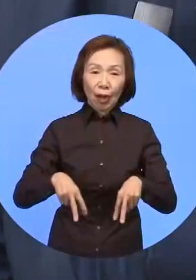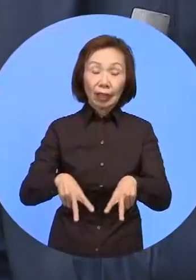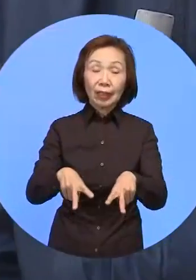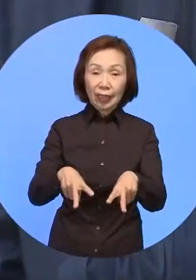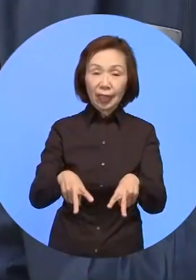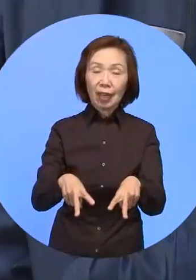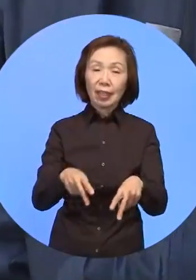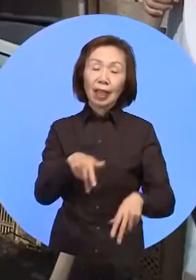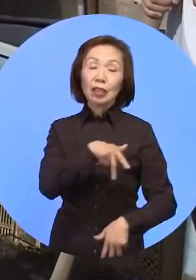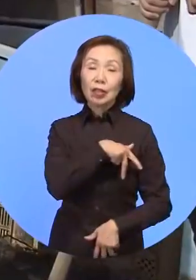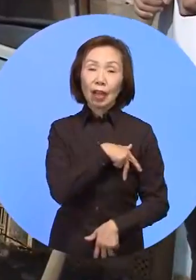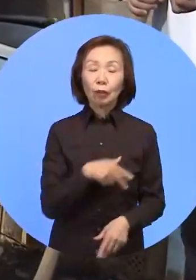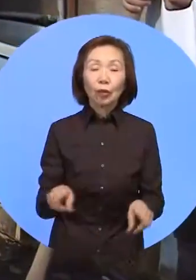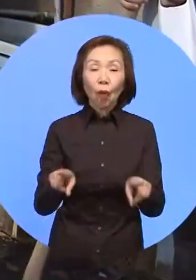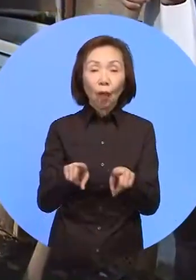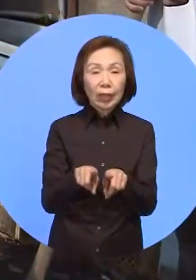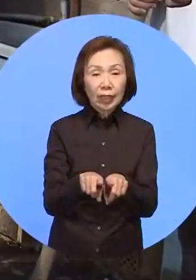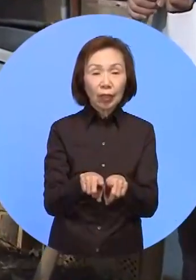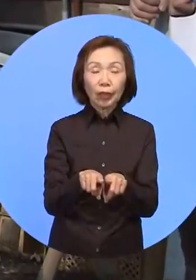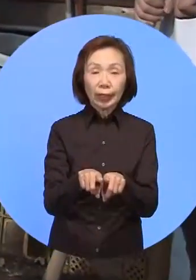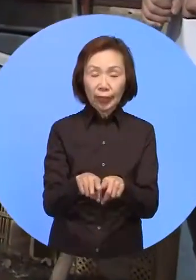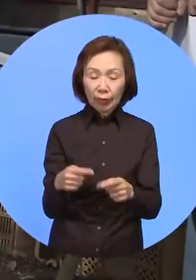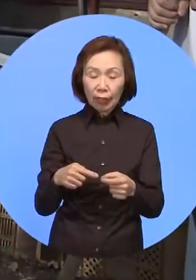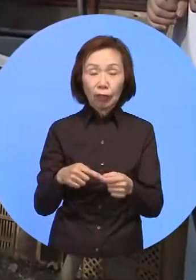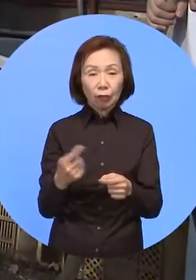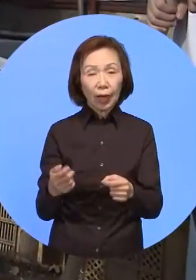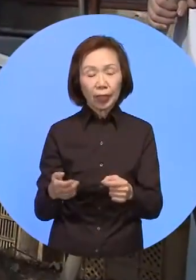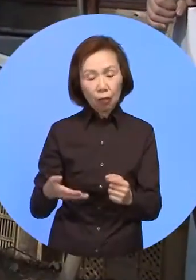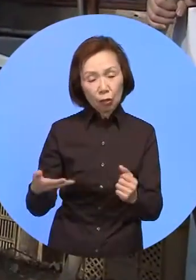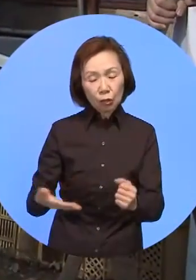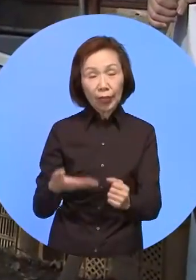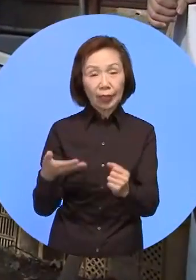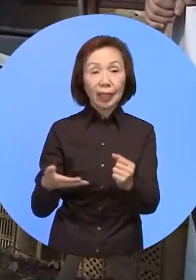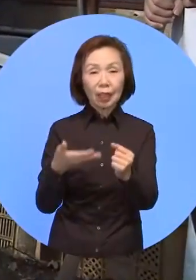と共同でスイタクワイの栽培を行っています。